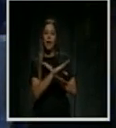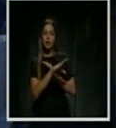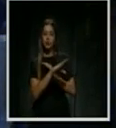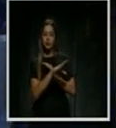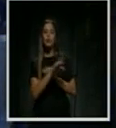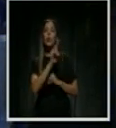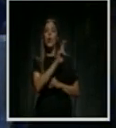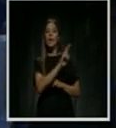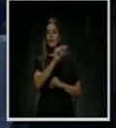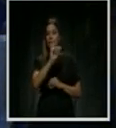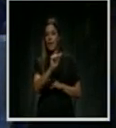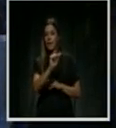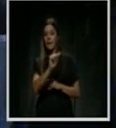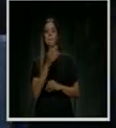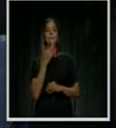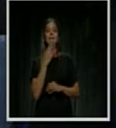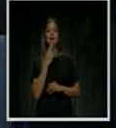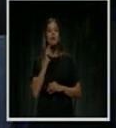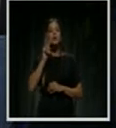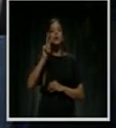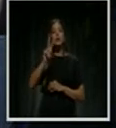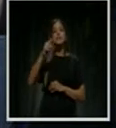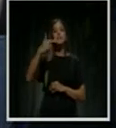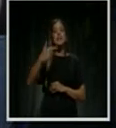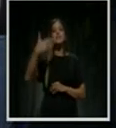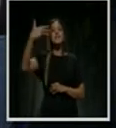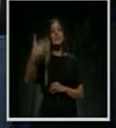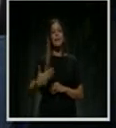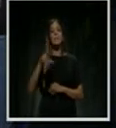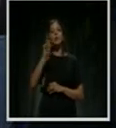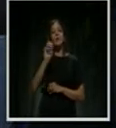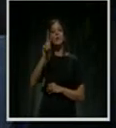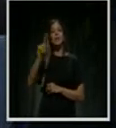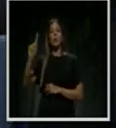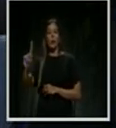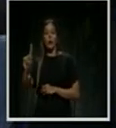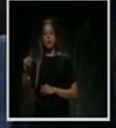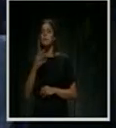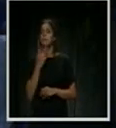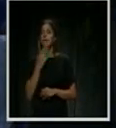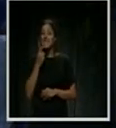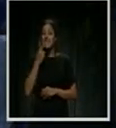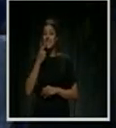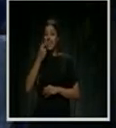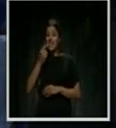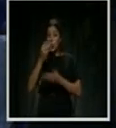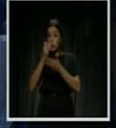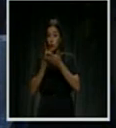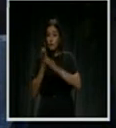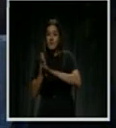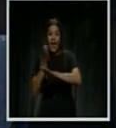Robert Abela fis-27 ta' Settembru 2021. Sena u nofs qabel